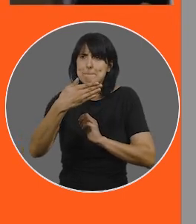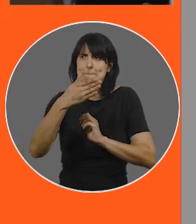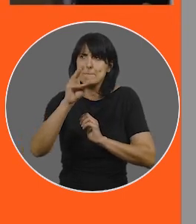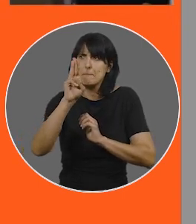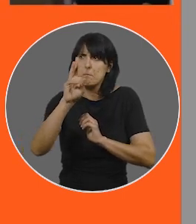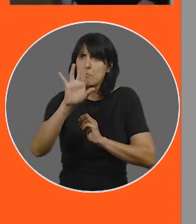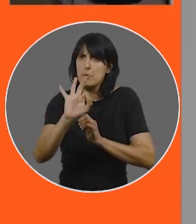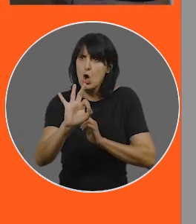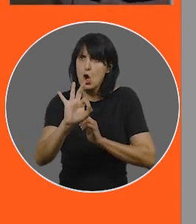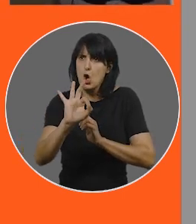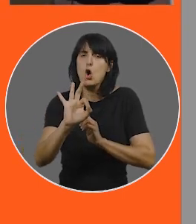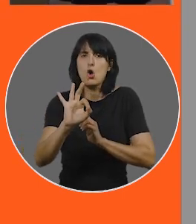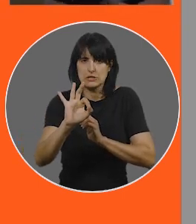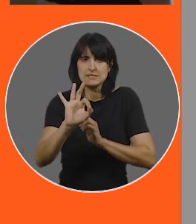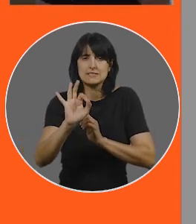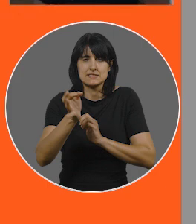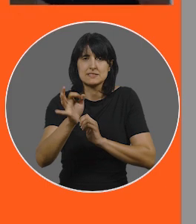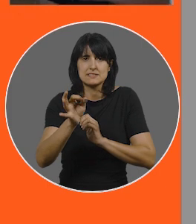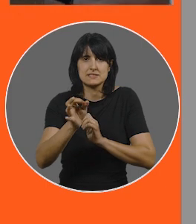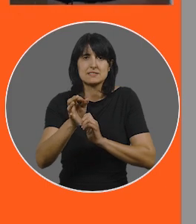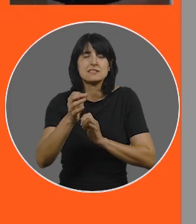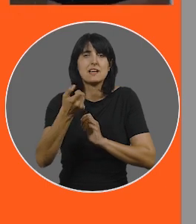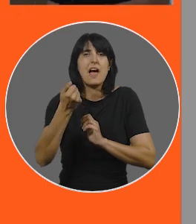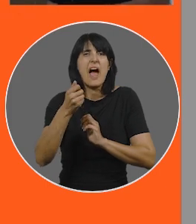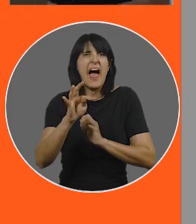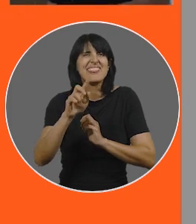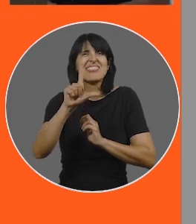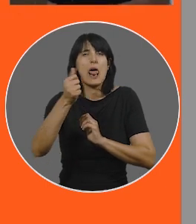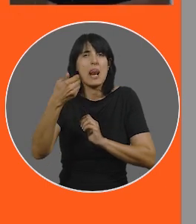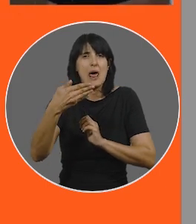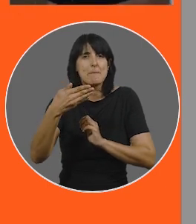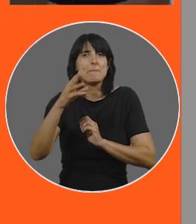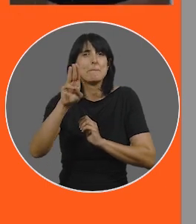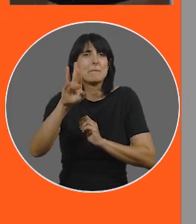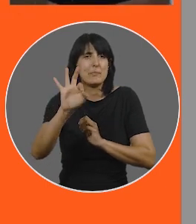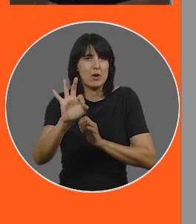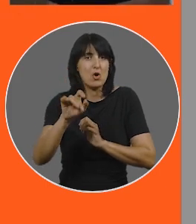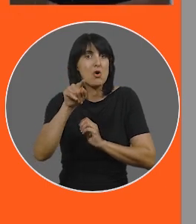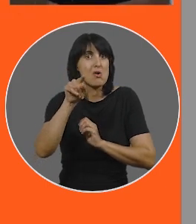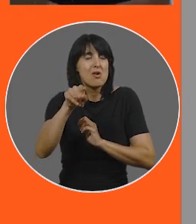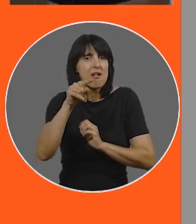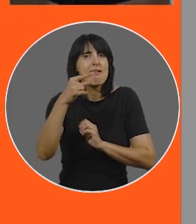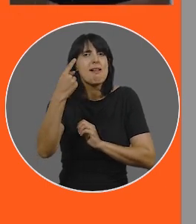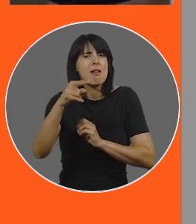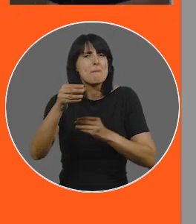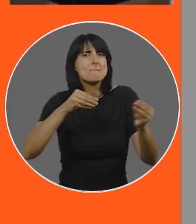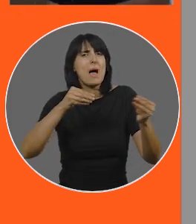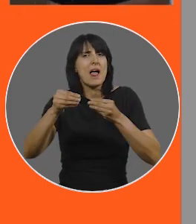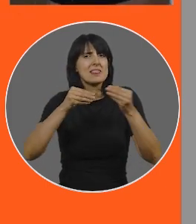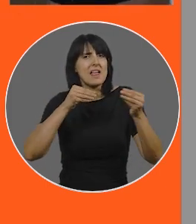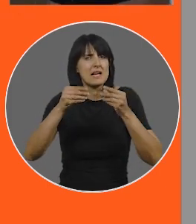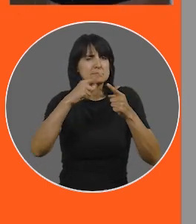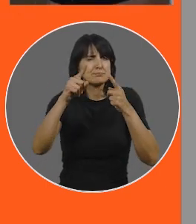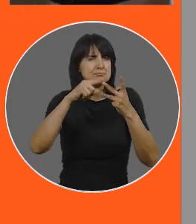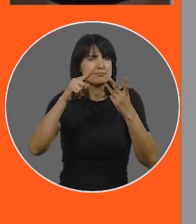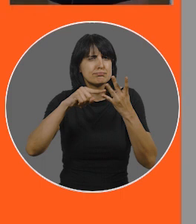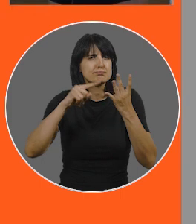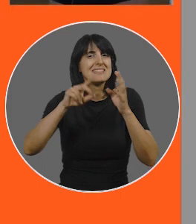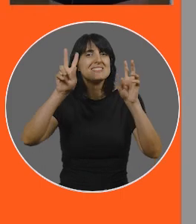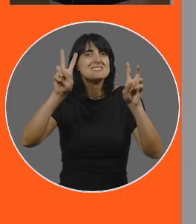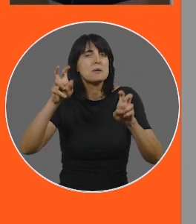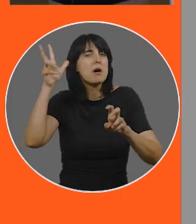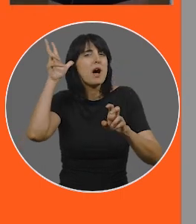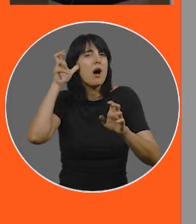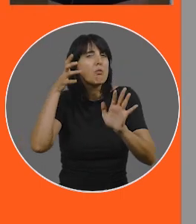AtLab Pro, exacte, primer vam tenir l'AtLab, aquest era l'AtLab Pro, en el qual hi ha una gran quantitat de material sobre com